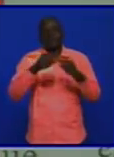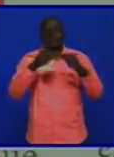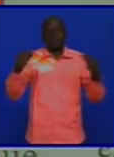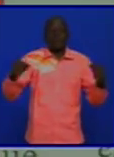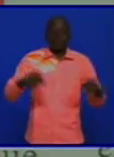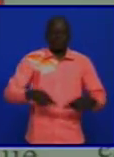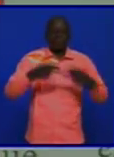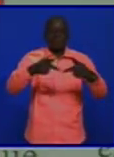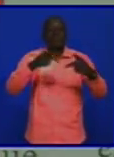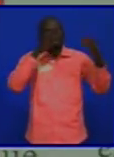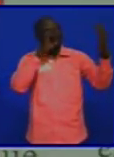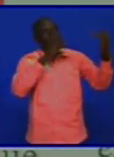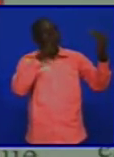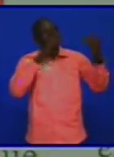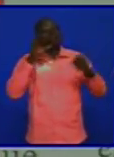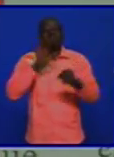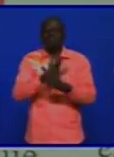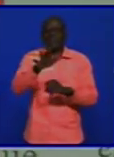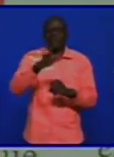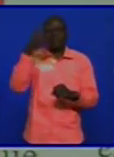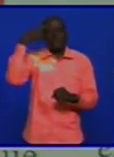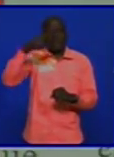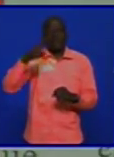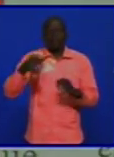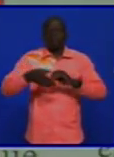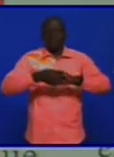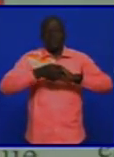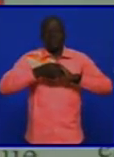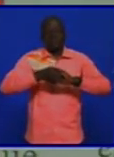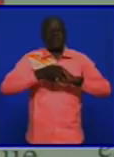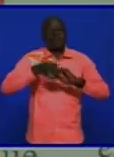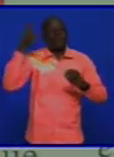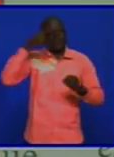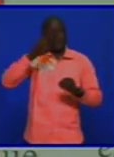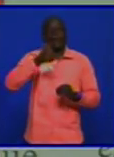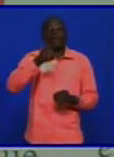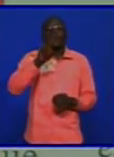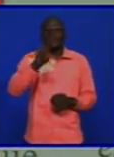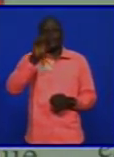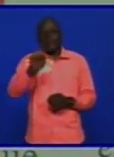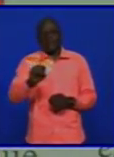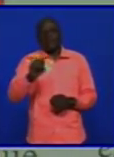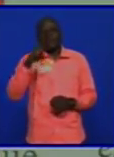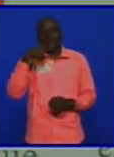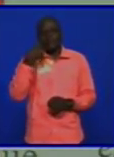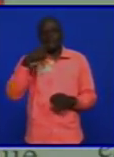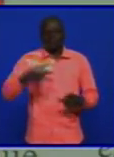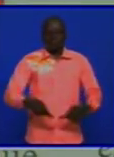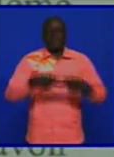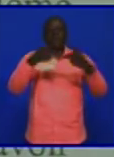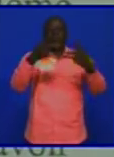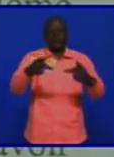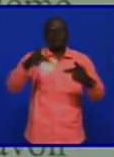d'espoir, ajoute Sidoya, promettant une solidarité agissante à l'endroit des FDS et esquissant des propositions